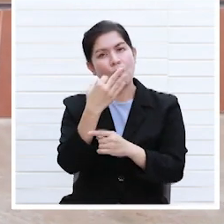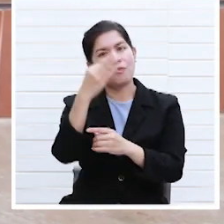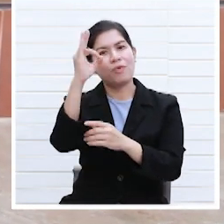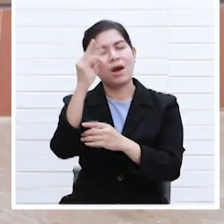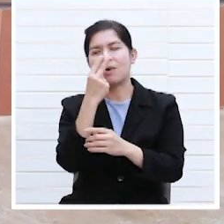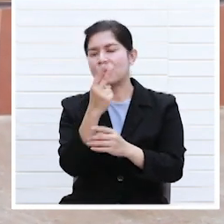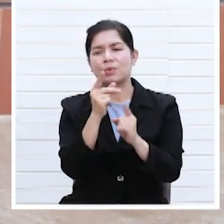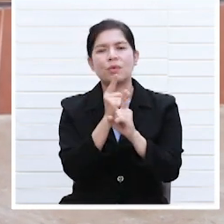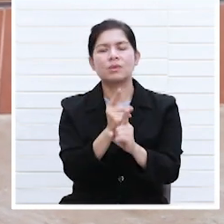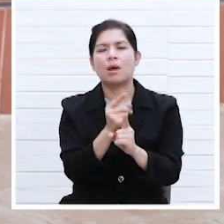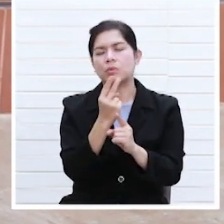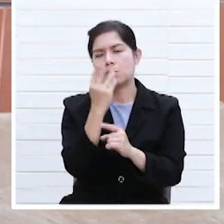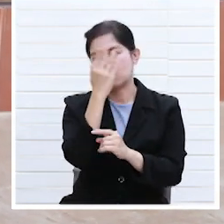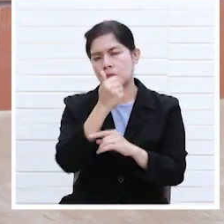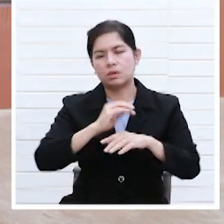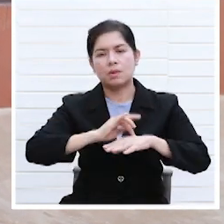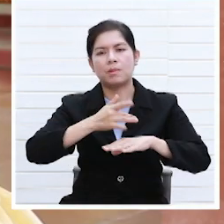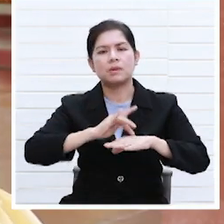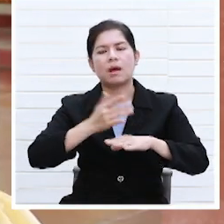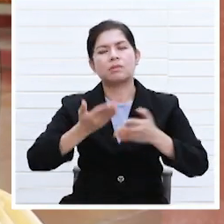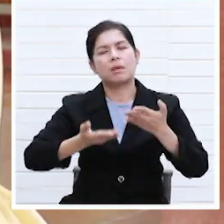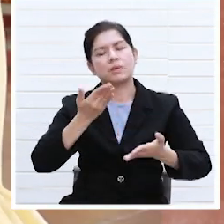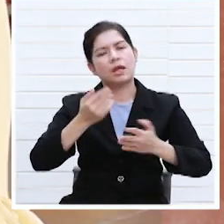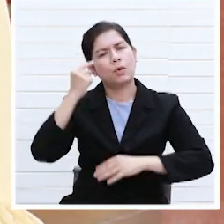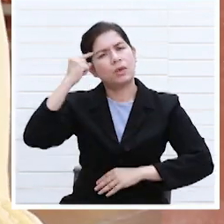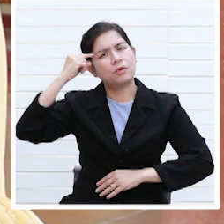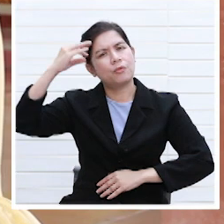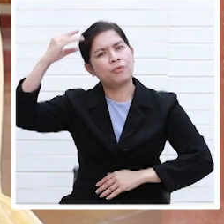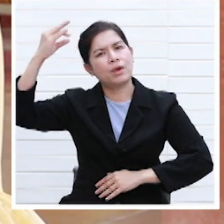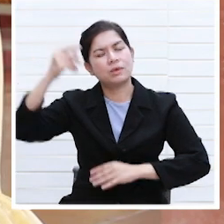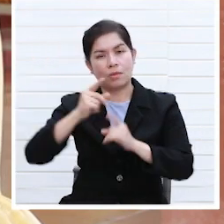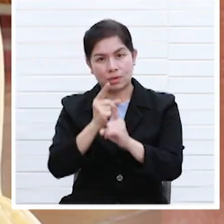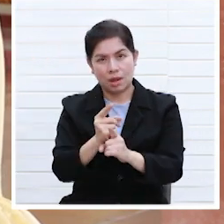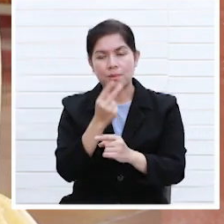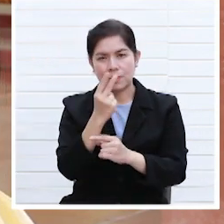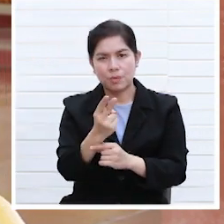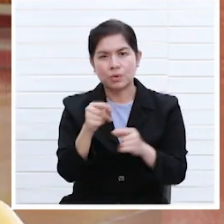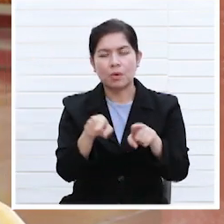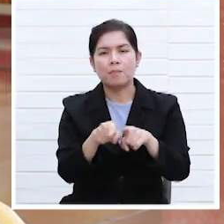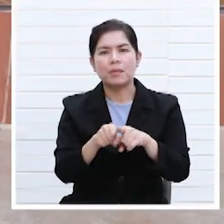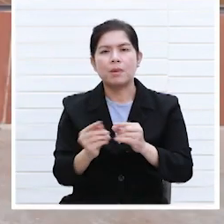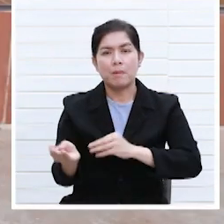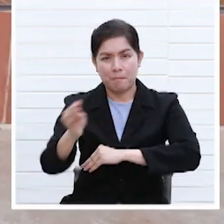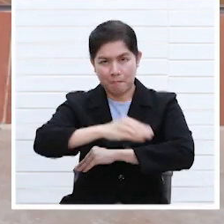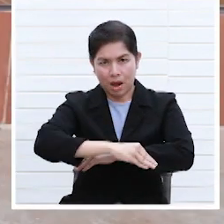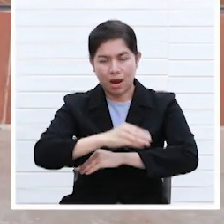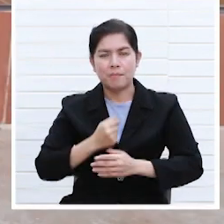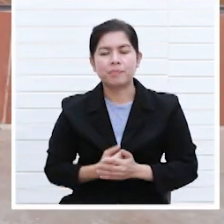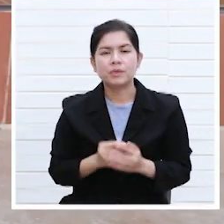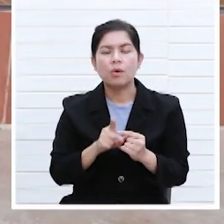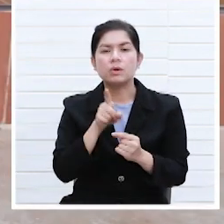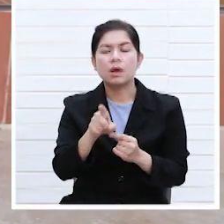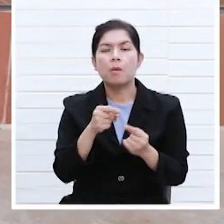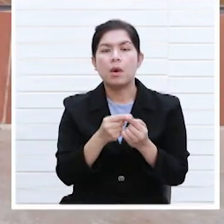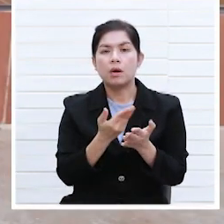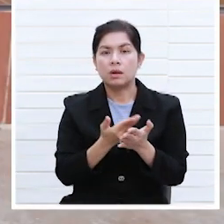นเมฆก็วาดไปตามก้อนเมฆเงี้ยค่ะก็มาจินตนาการออกมาแล้วก็ออกมาเป็นผืนผ้า และที่สำคัญคือราค